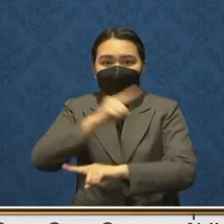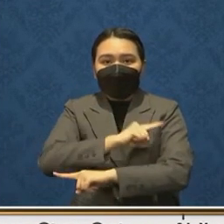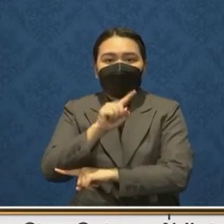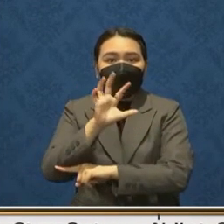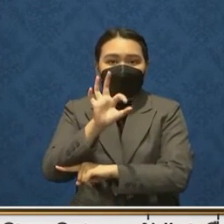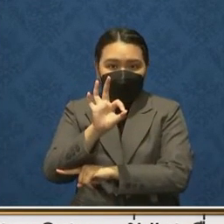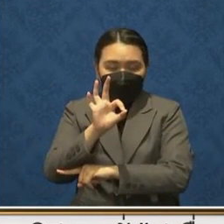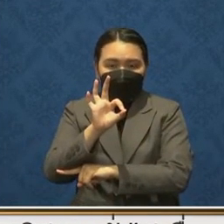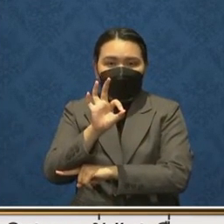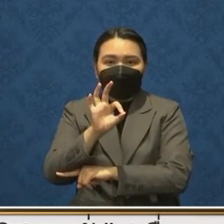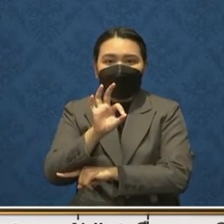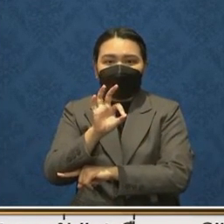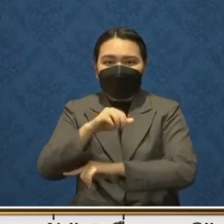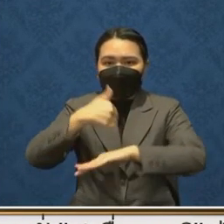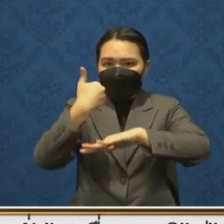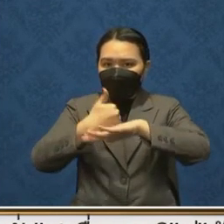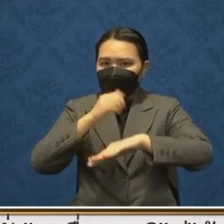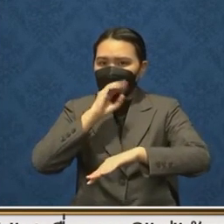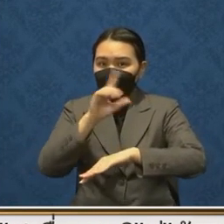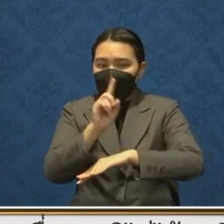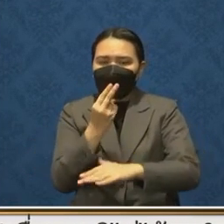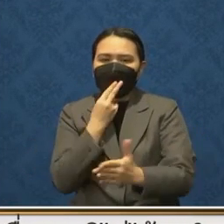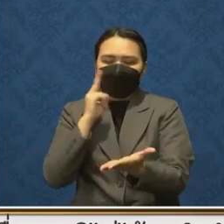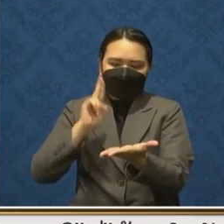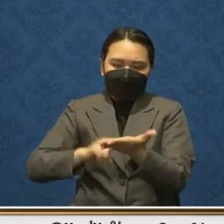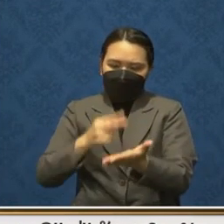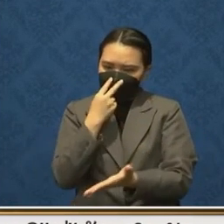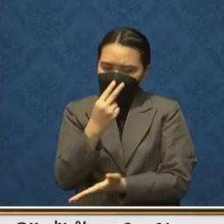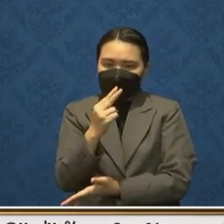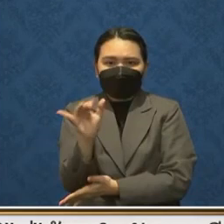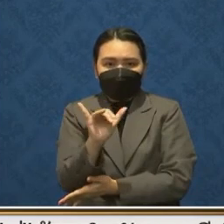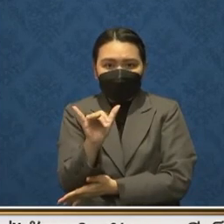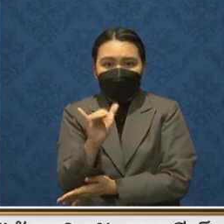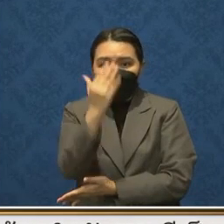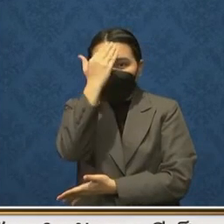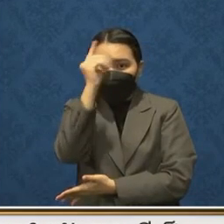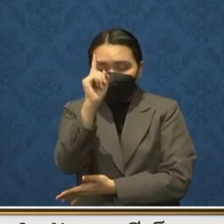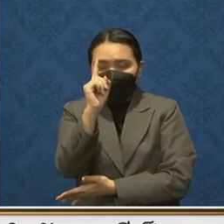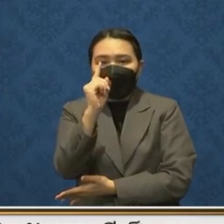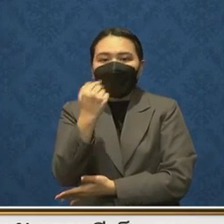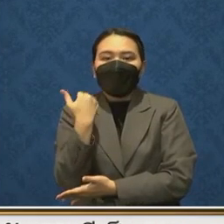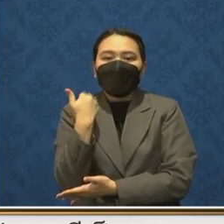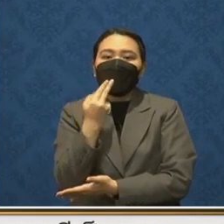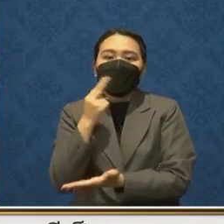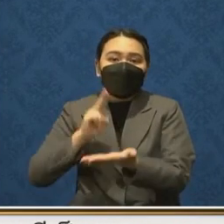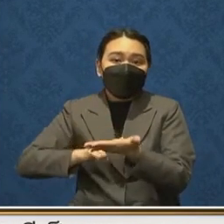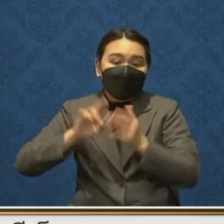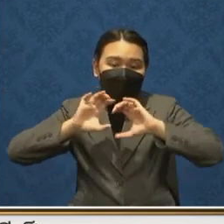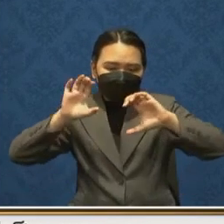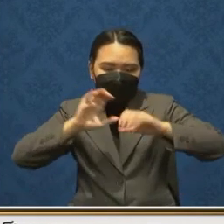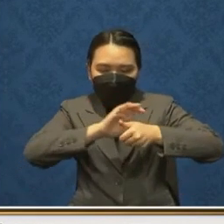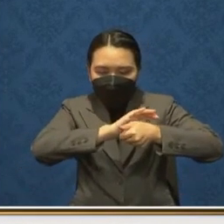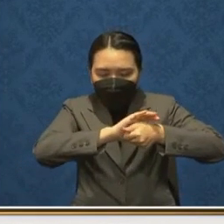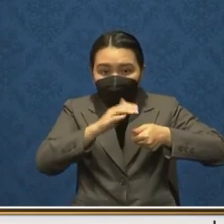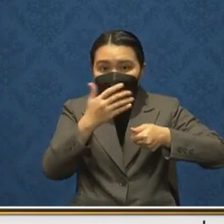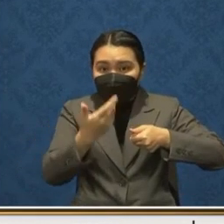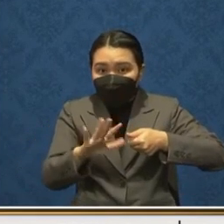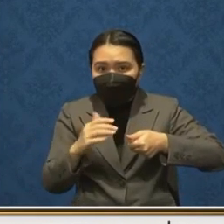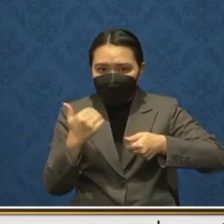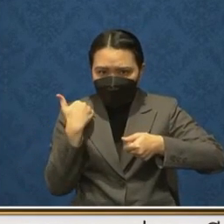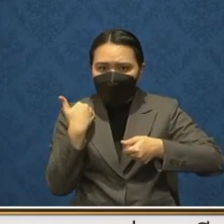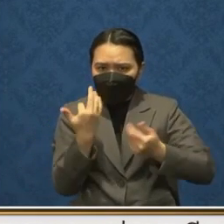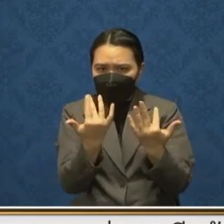ไม่เห็นหนึสือมีคนเอาหนึสือราชการไปซ่อนและทานกบอกจะดำเนินการตลอดสอบภายใน 7 วัน